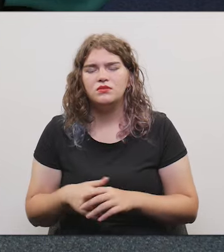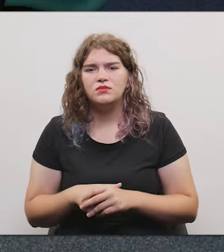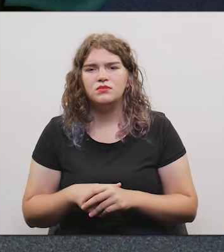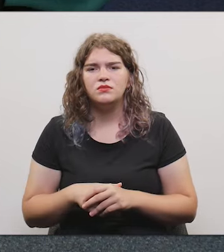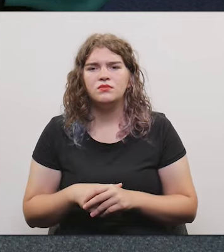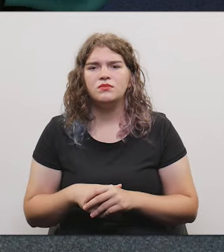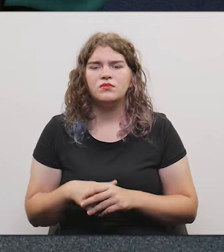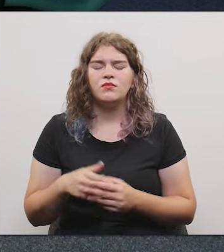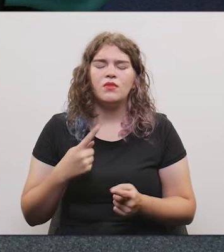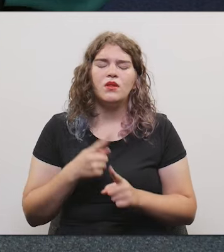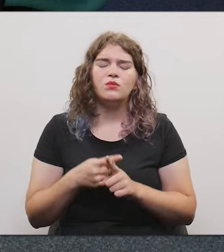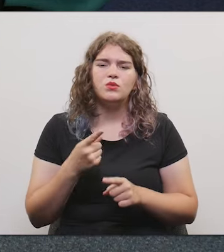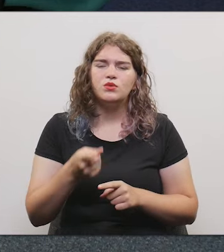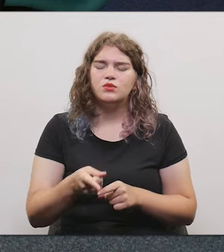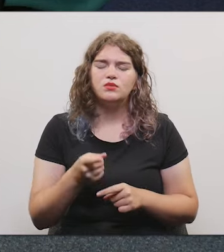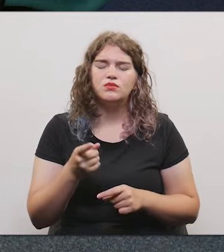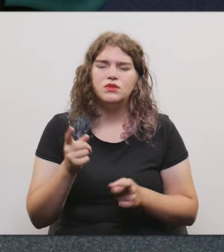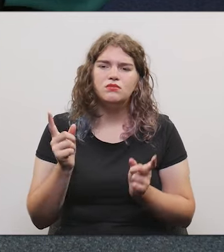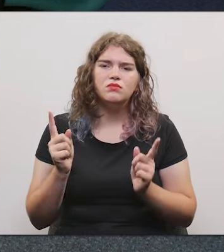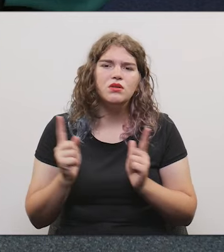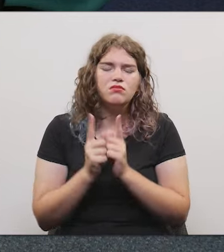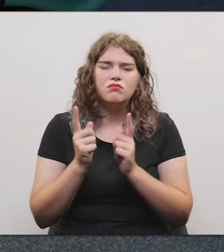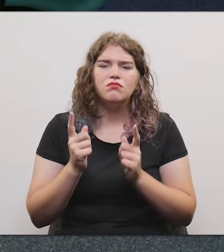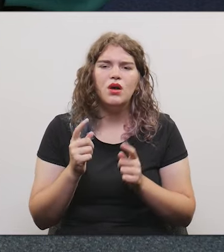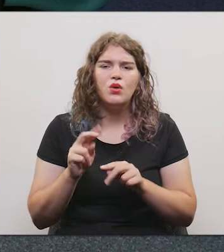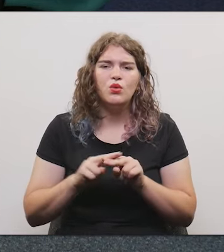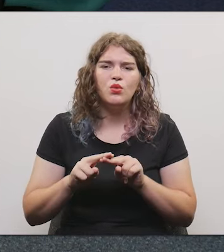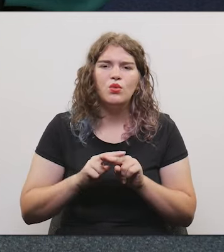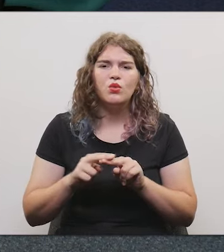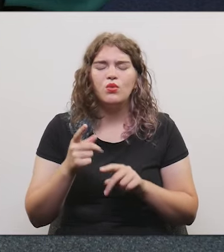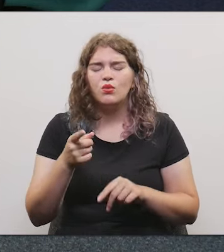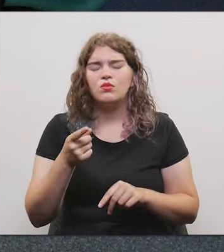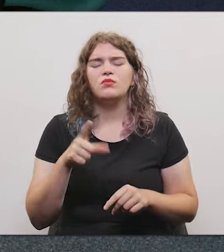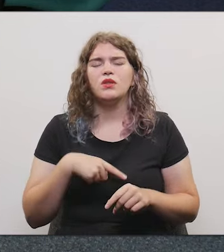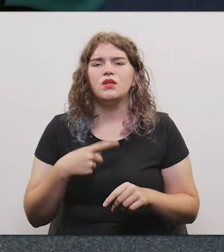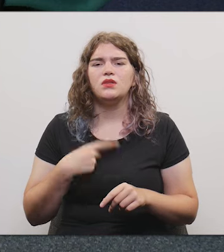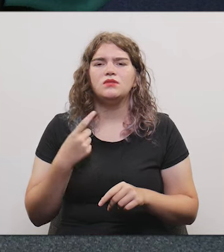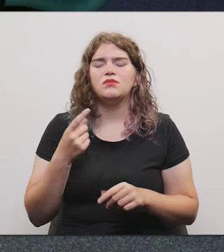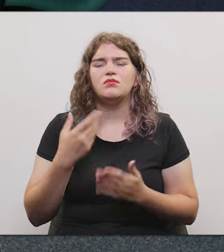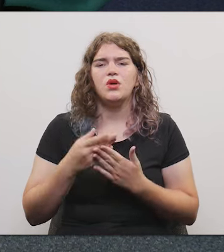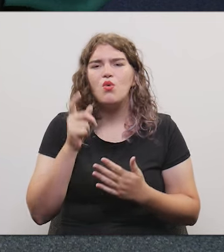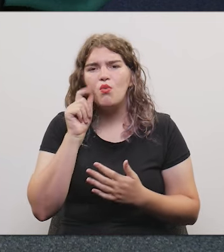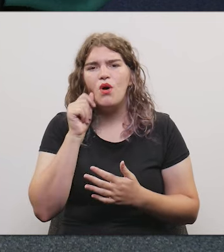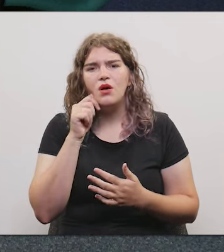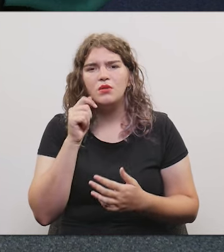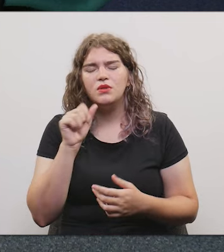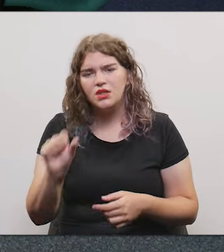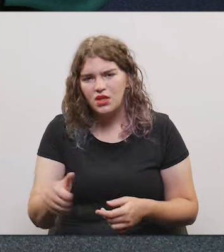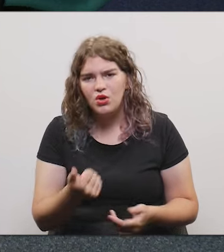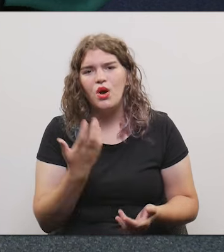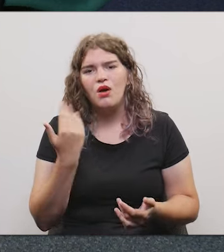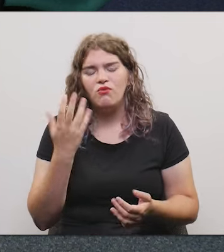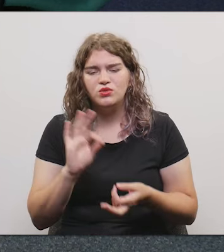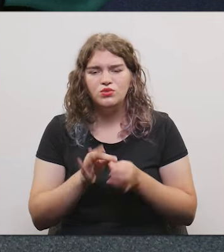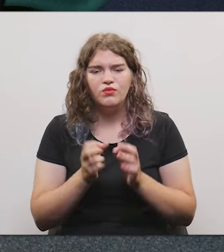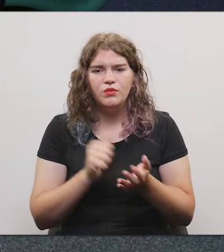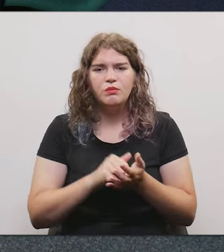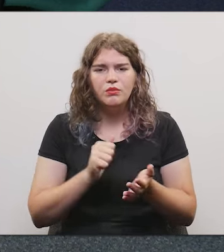și impactul pe care îl poate avea asupra oamenilor. Din nou, a fost cuvântul. Exact.